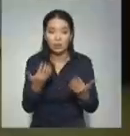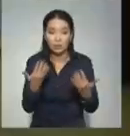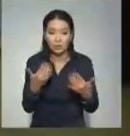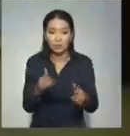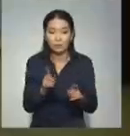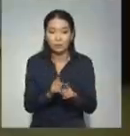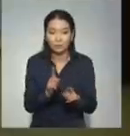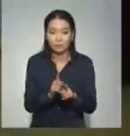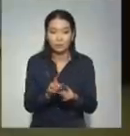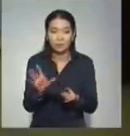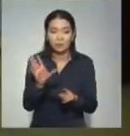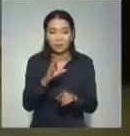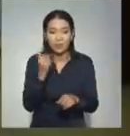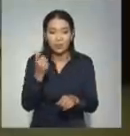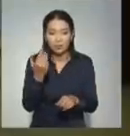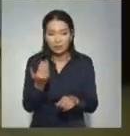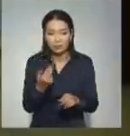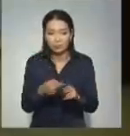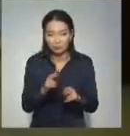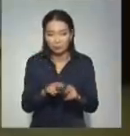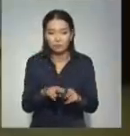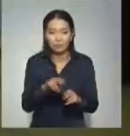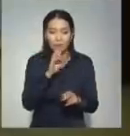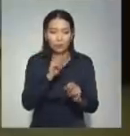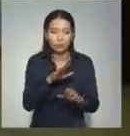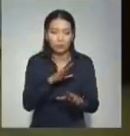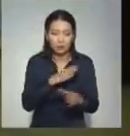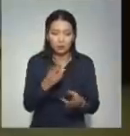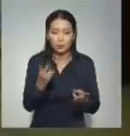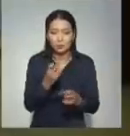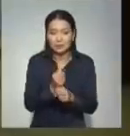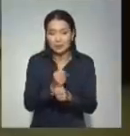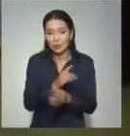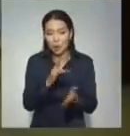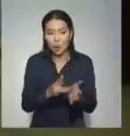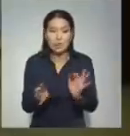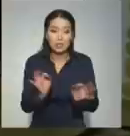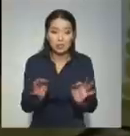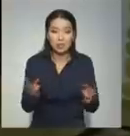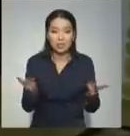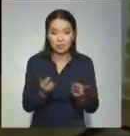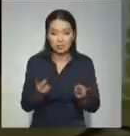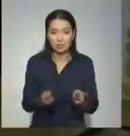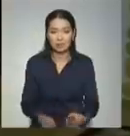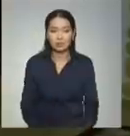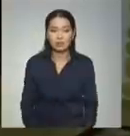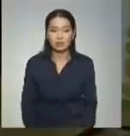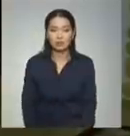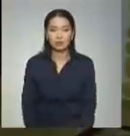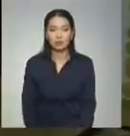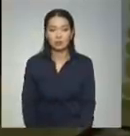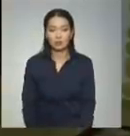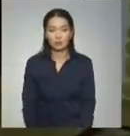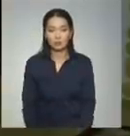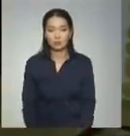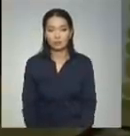Нет нормального хозяина, который взялся бы как хозяйственник и сделал бы город нормально, чтобы люди не мерзли. Ну, если вот так будем держаться